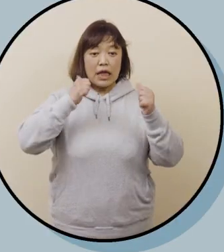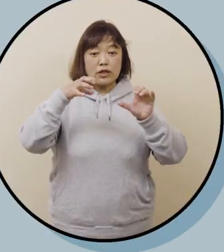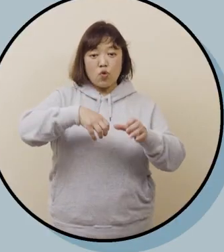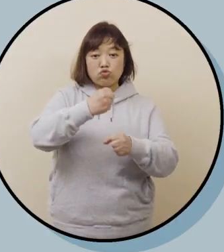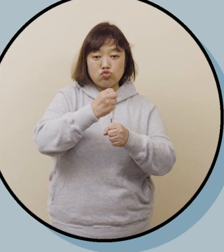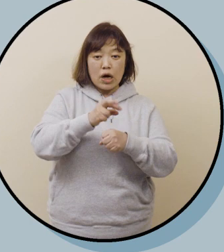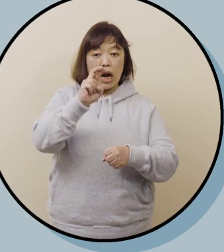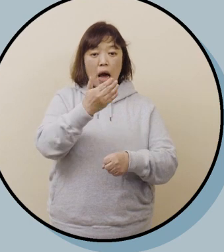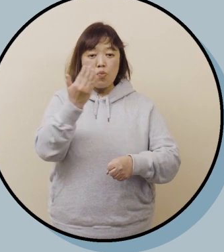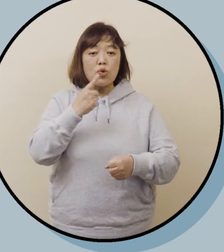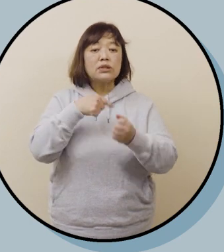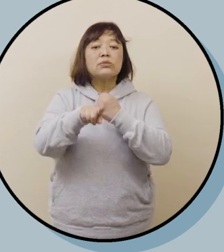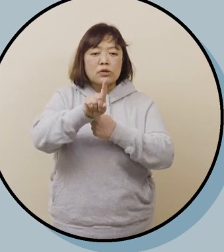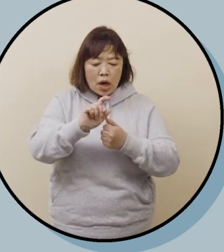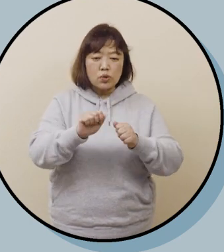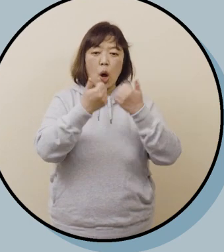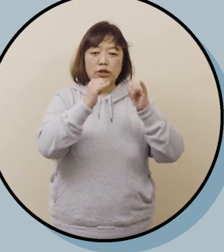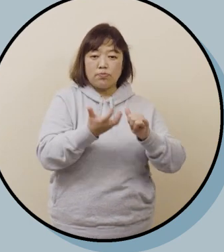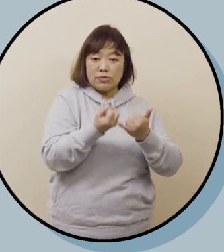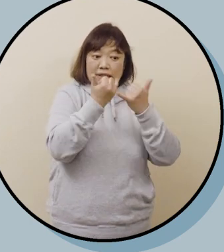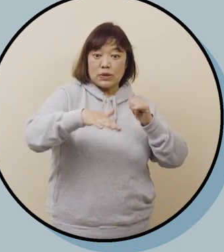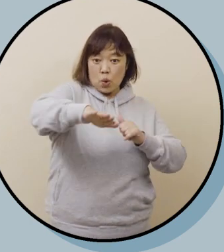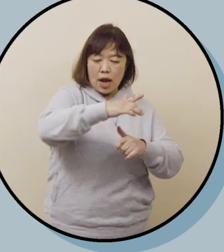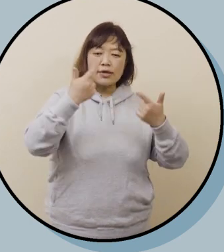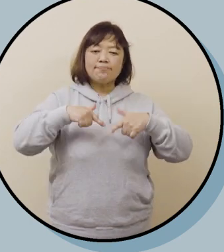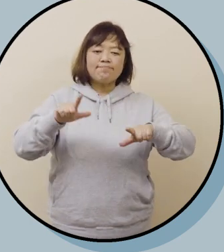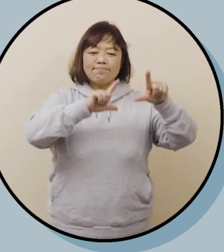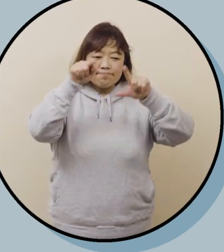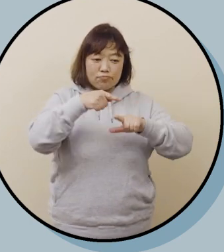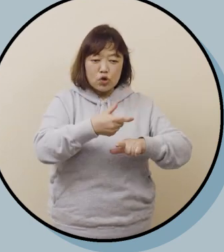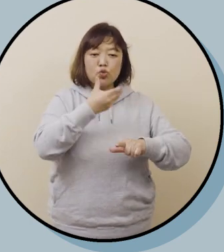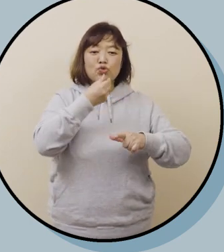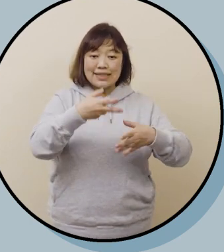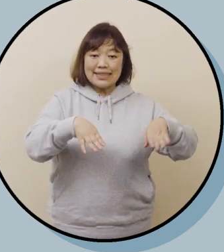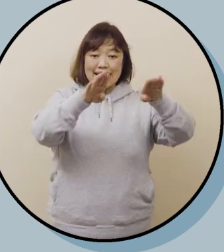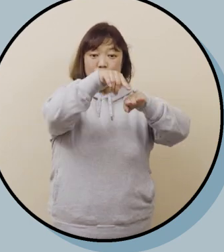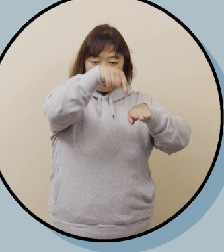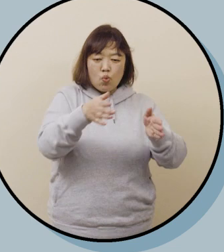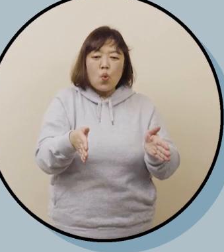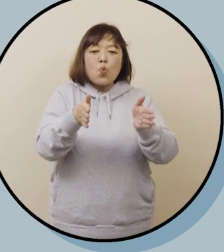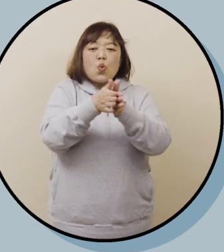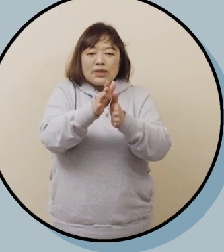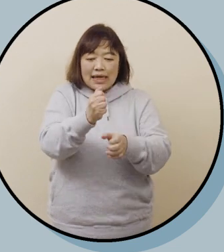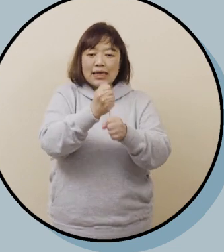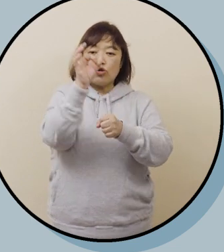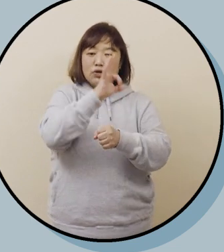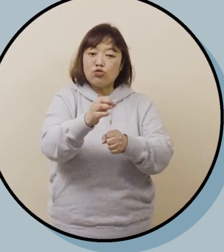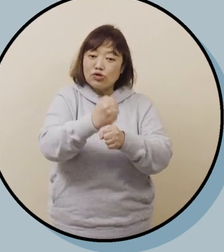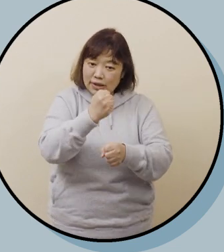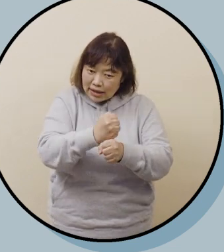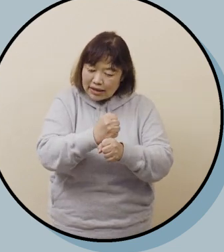この劇場を作るラボっていうのが障害のある人が日常を過ごしている福祉